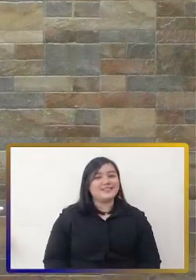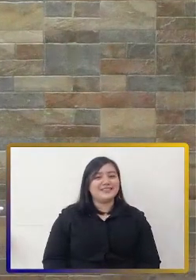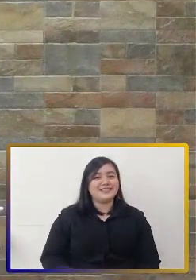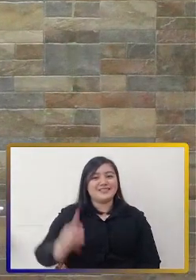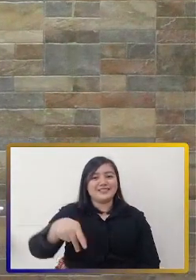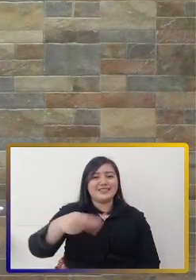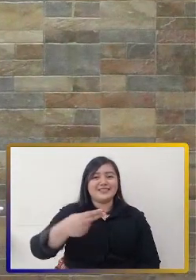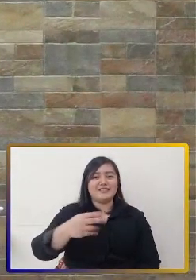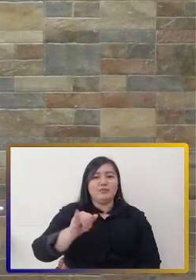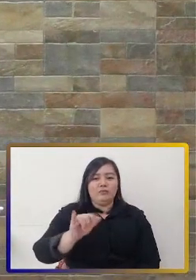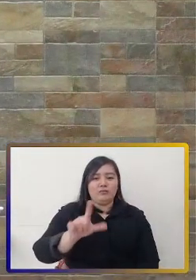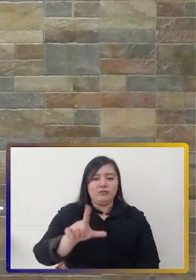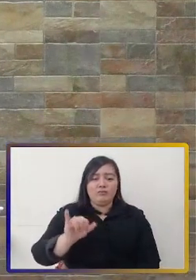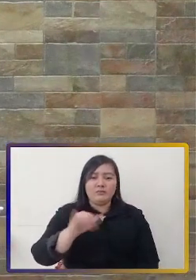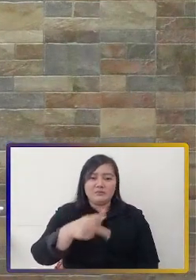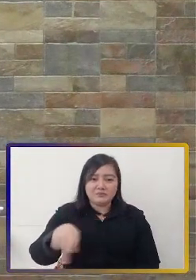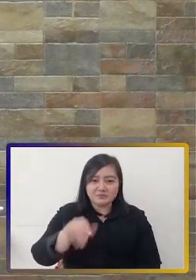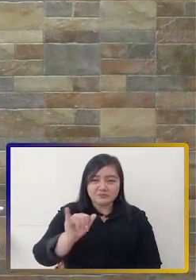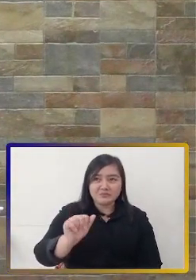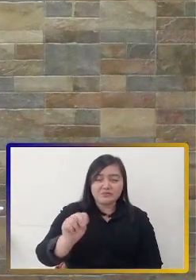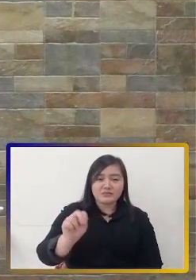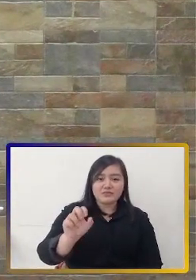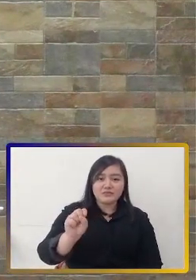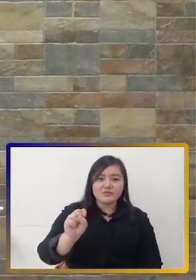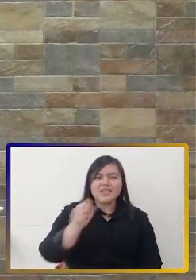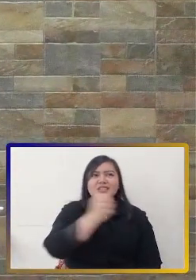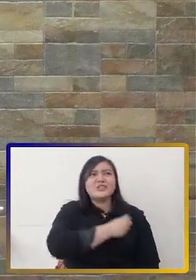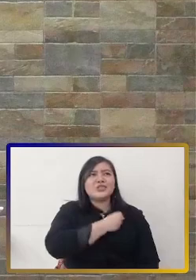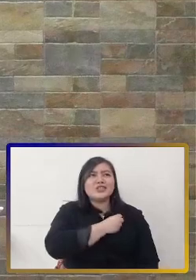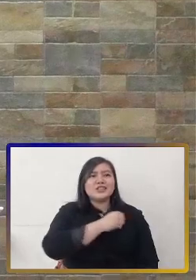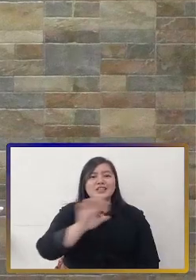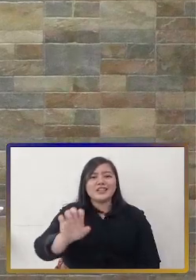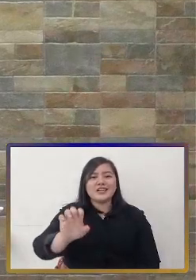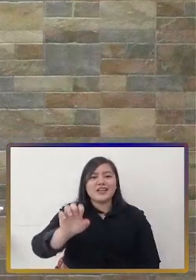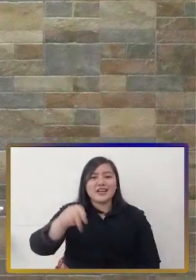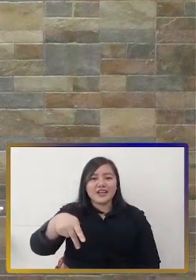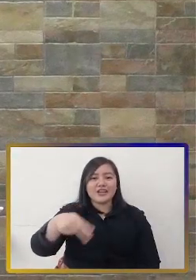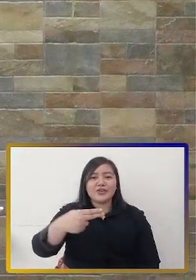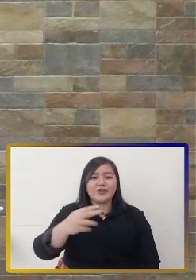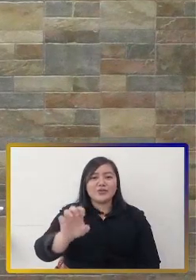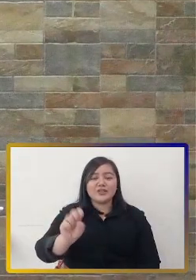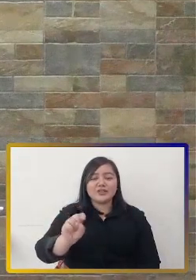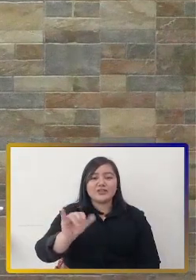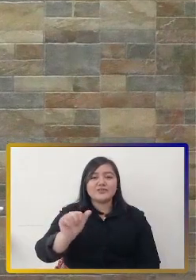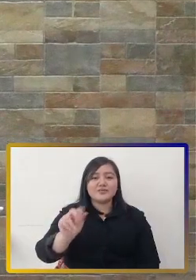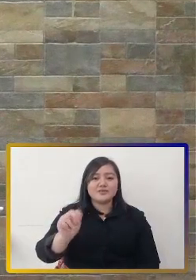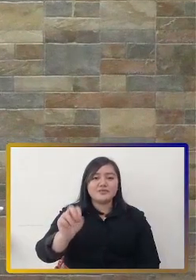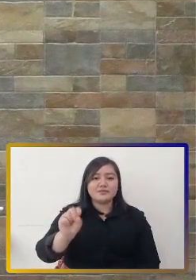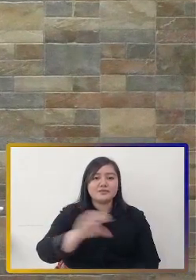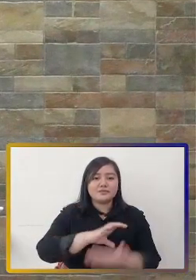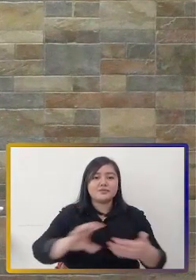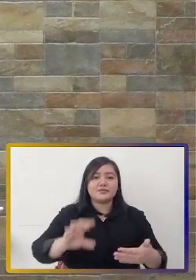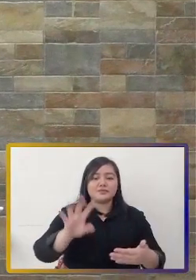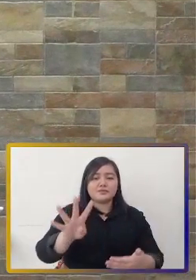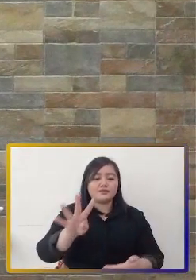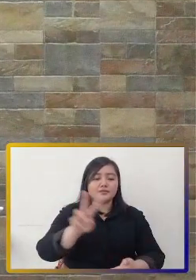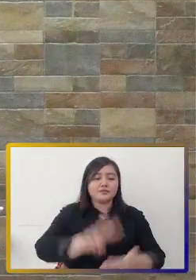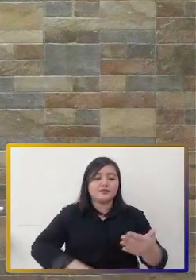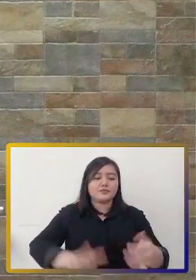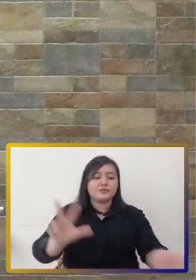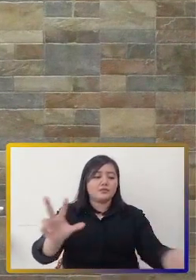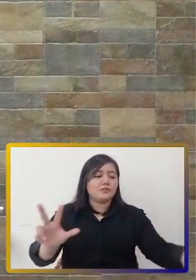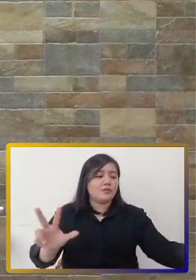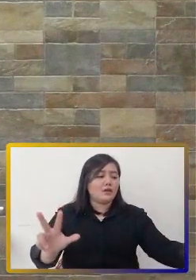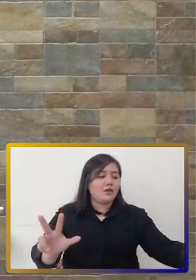3. Alright? Sabi po ng Bible dito, in Ephesians chapter 4, verse number 3.